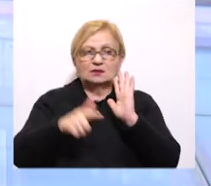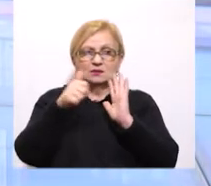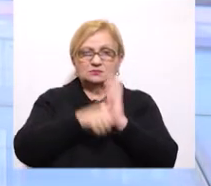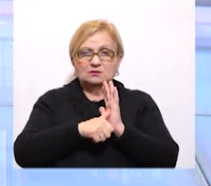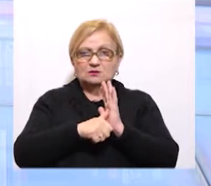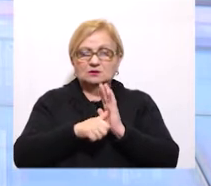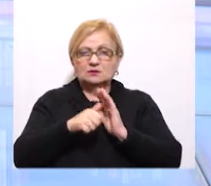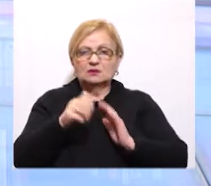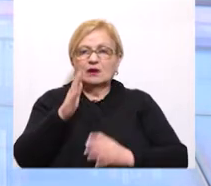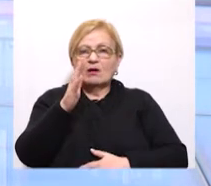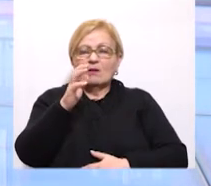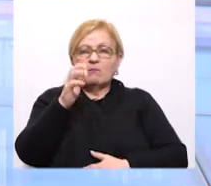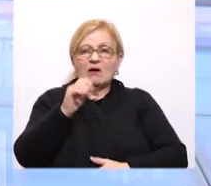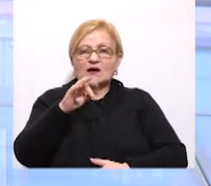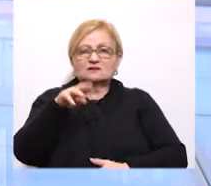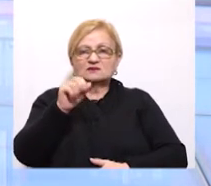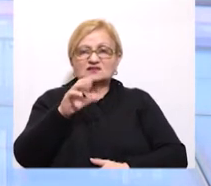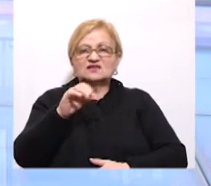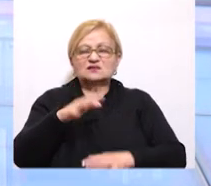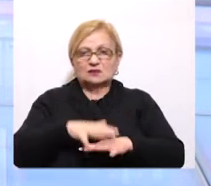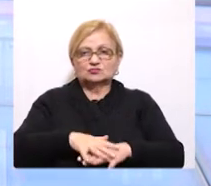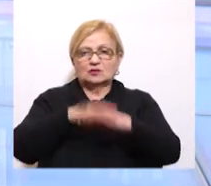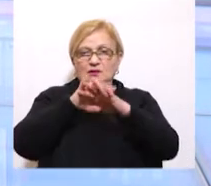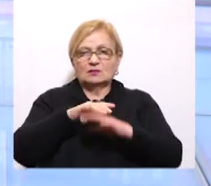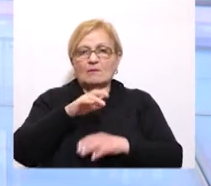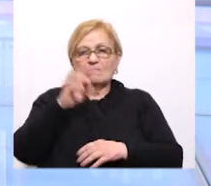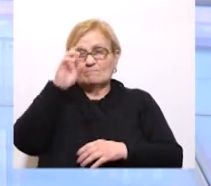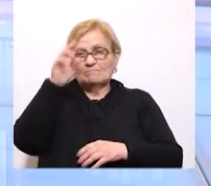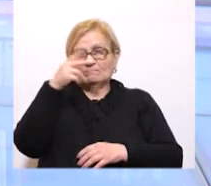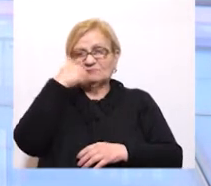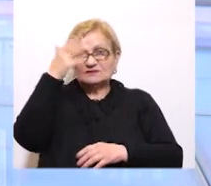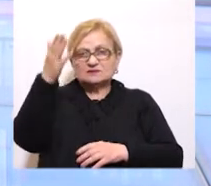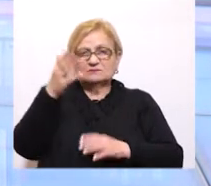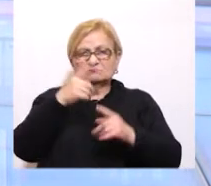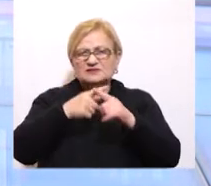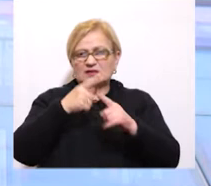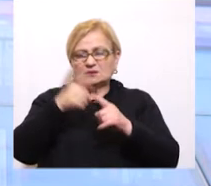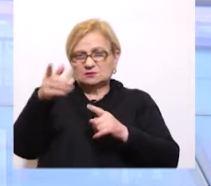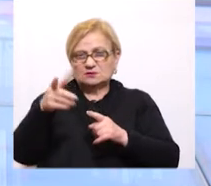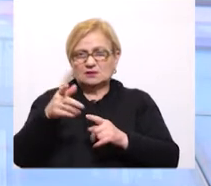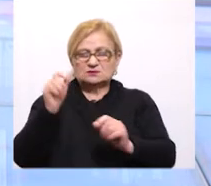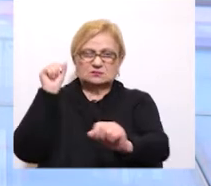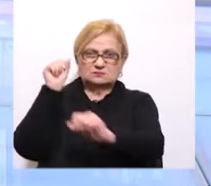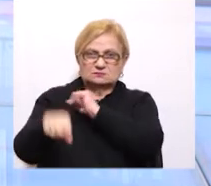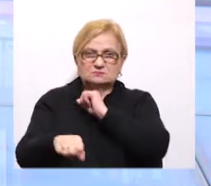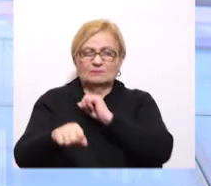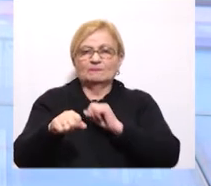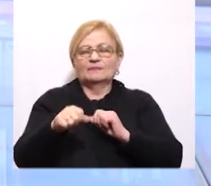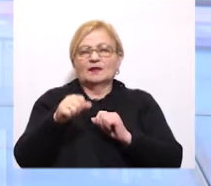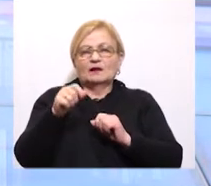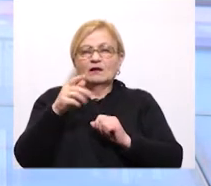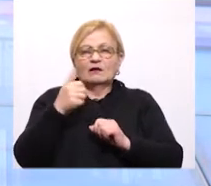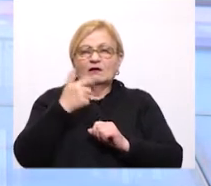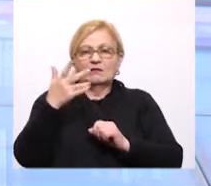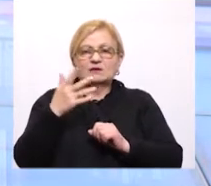1976 წელს ბარდას კლიაროსი აუჯანყდა ბიზანტიის სამეფოს, რამდენჯერმე დაამარცხა იმპერიის ჯარი